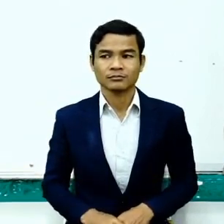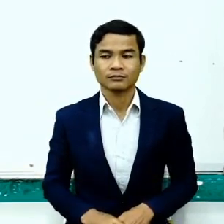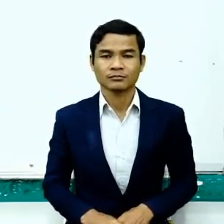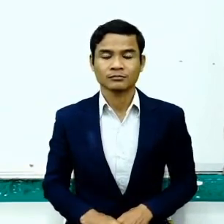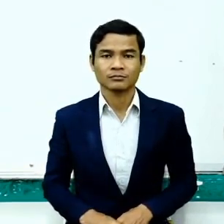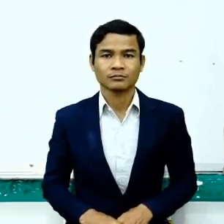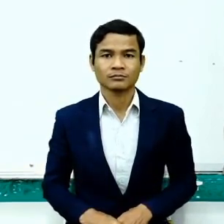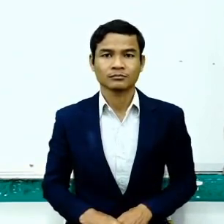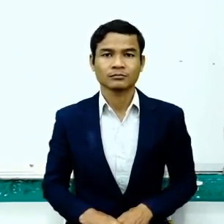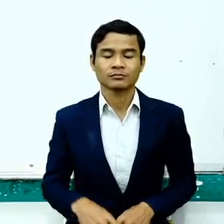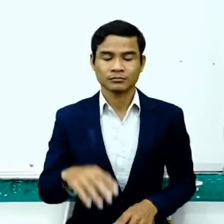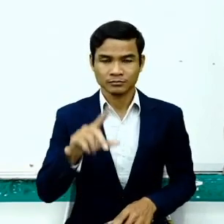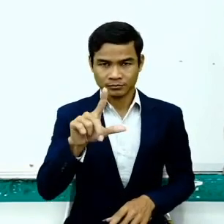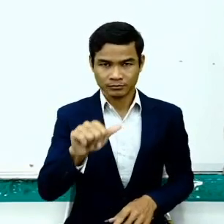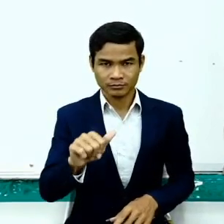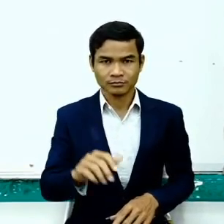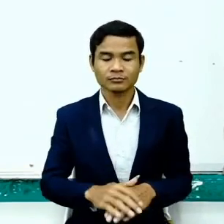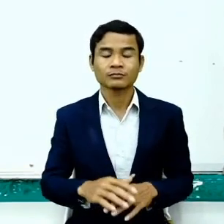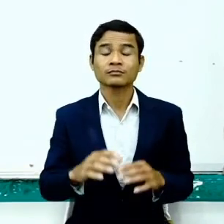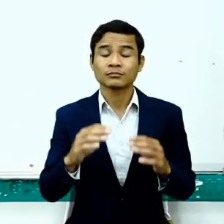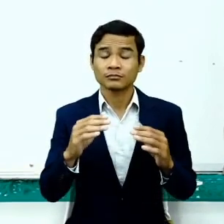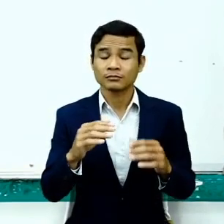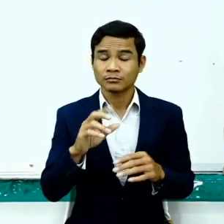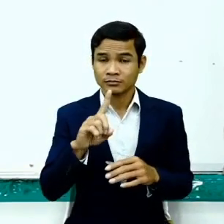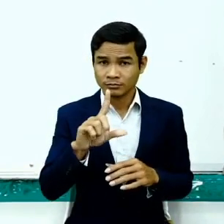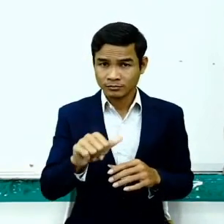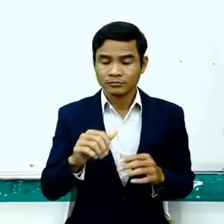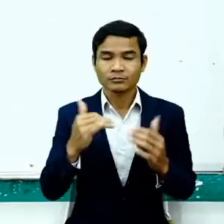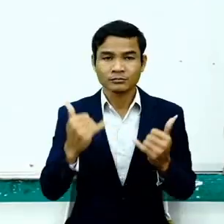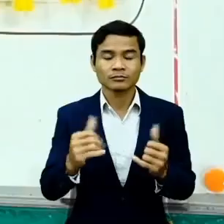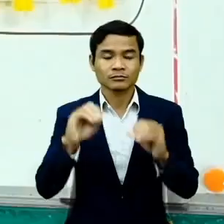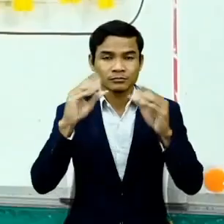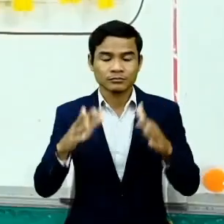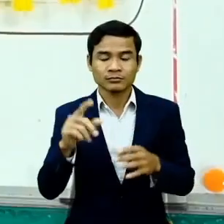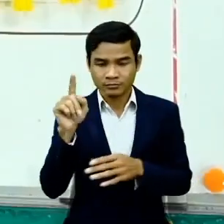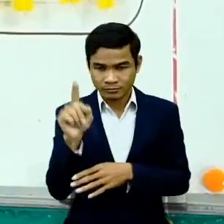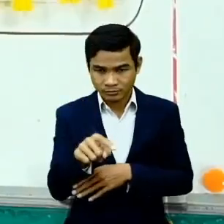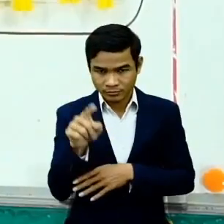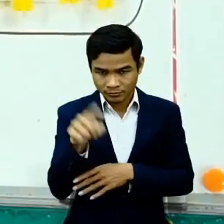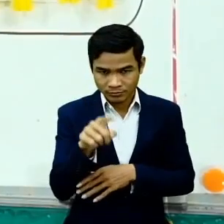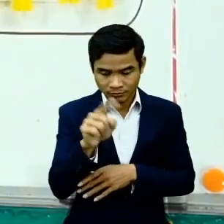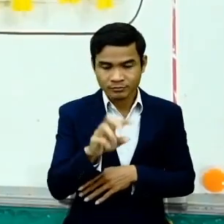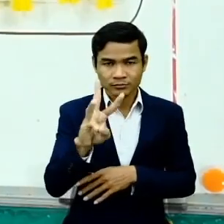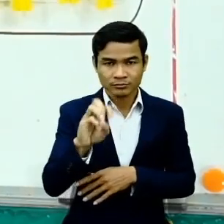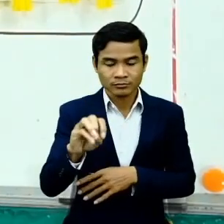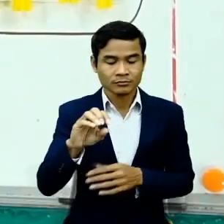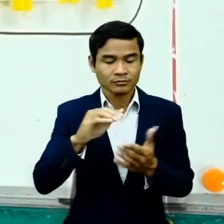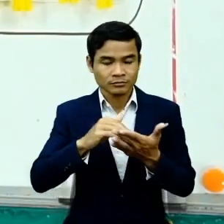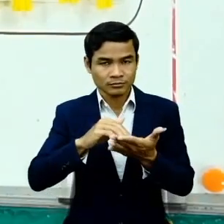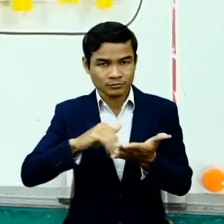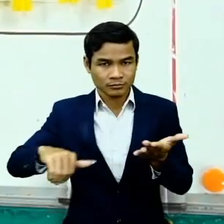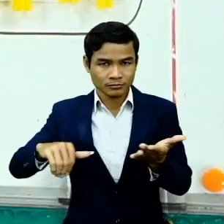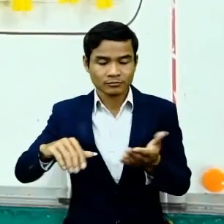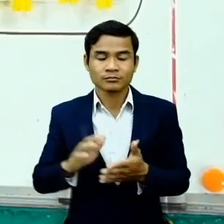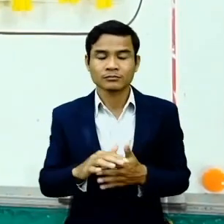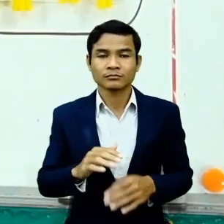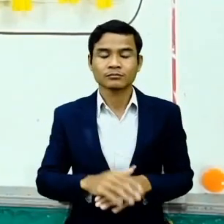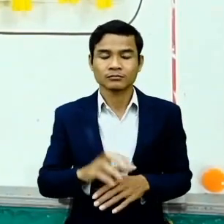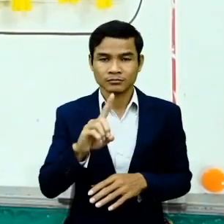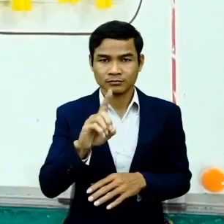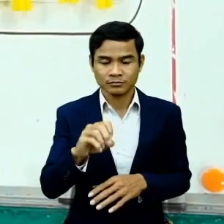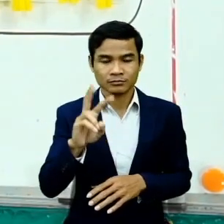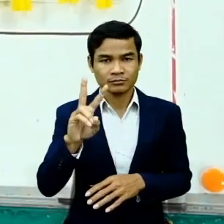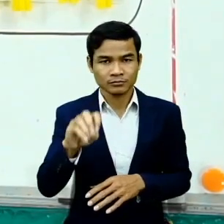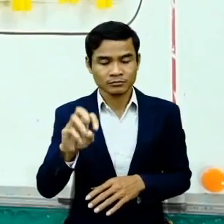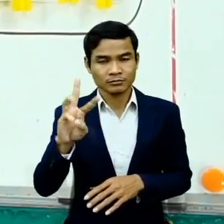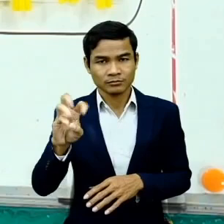chà việc mười rồi chà mười rồi chắc là đây này cú chốt xám sập chành nè con nè tỏ cú chốt mù đọc mập